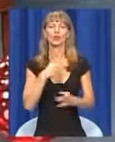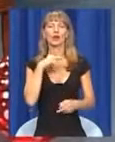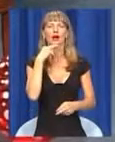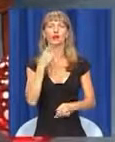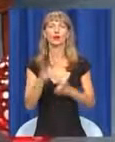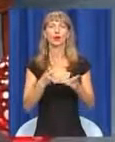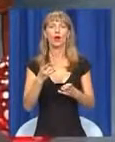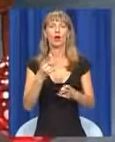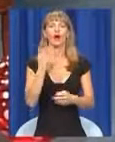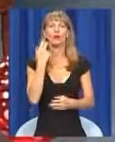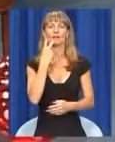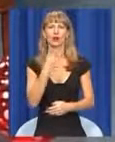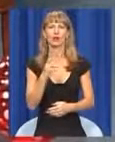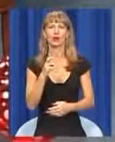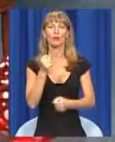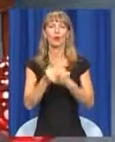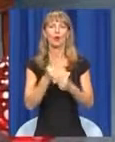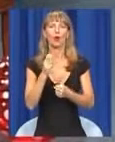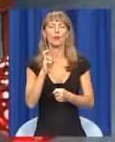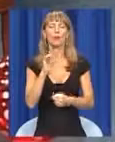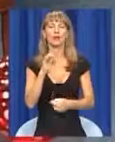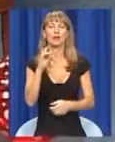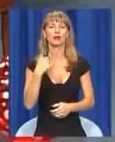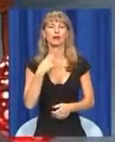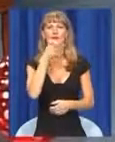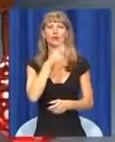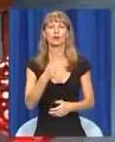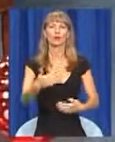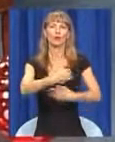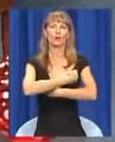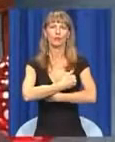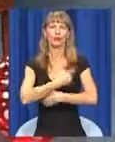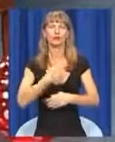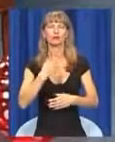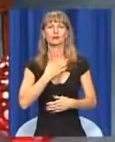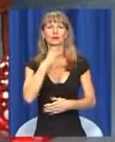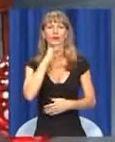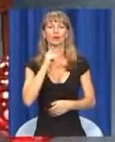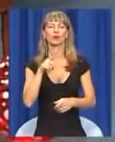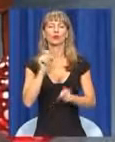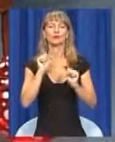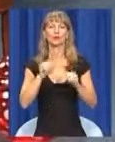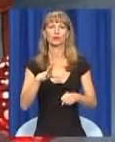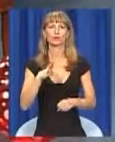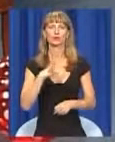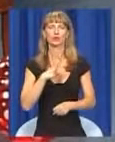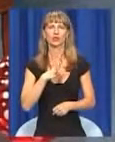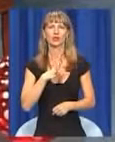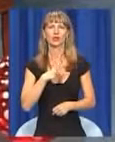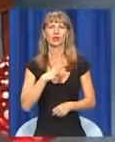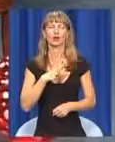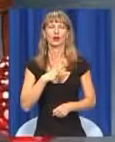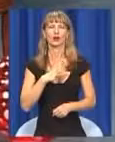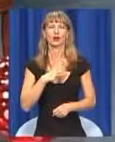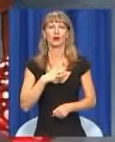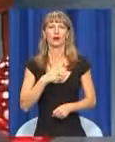ви побачите боксера, не варто бігти до нього і кричати, що я за тобою сумував, давай пообіймаємось, мій цуцик. Тому що він може бути, ну, таку, знаєте, бойову